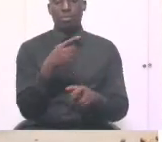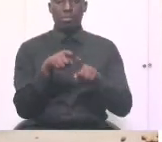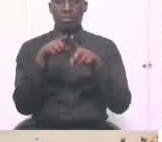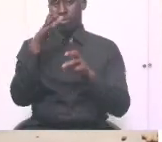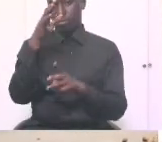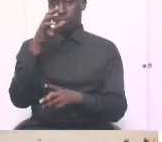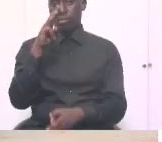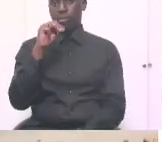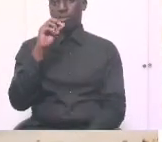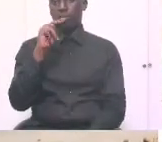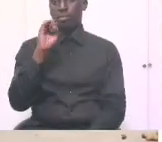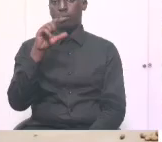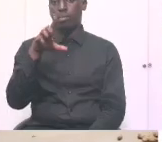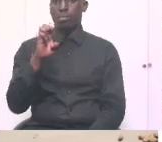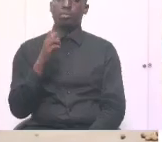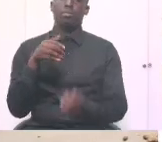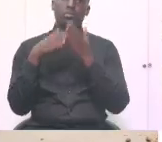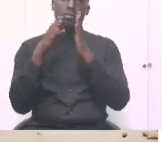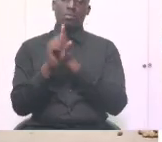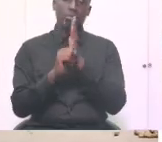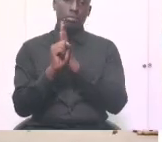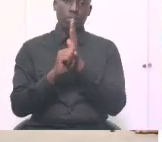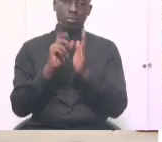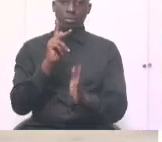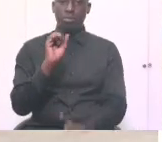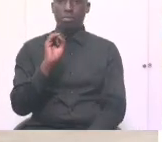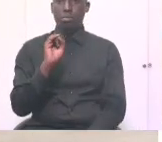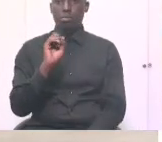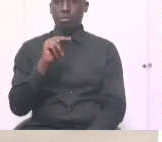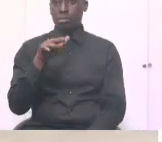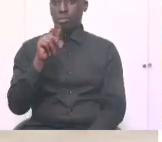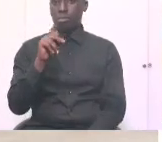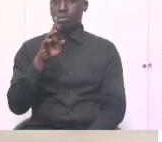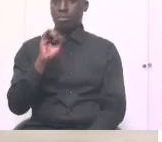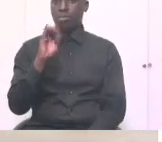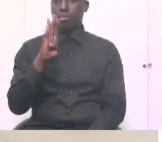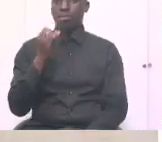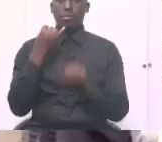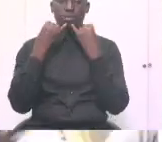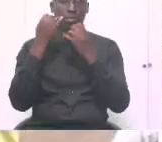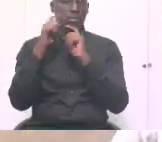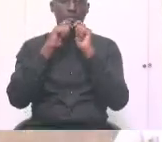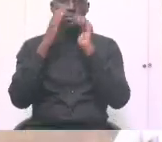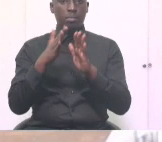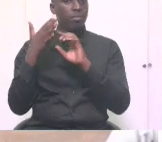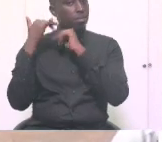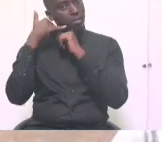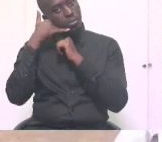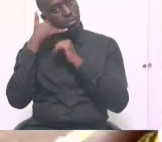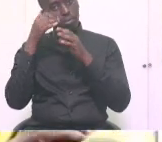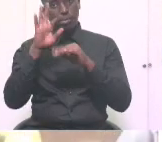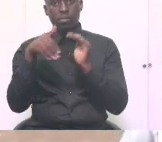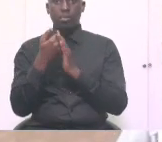nyina Nsengiyumva Monica umunyamabanga nshingwa bikorwa w'umurenge wa Nyakiriba yabibwiye umunyamakuru ku murongo wa telefoni ibyo yagombaga gufasha